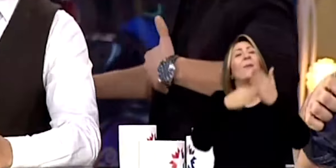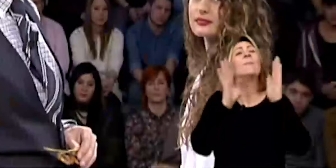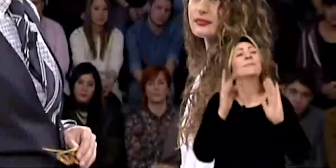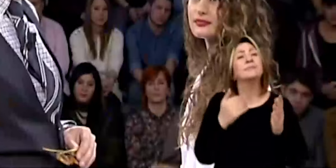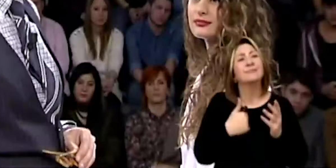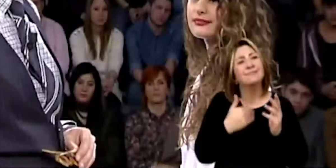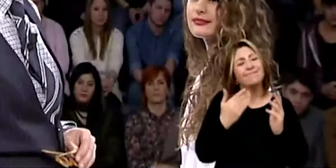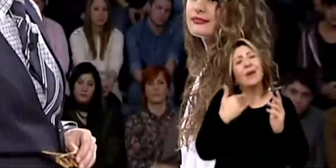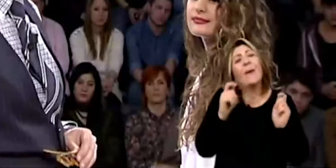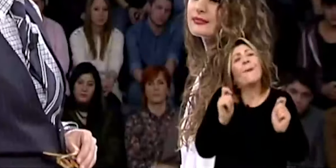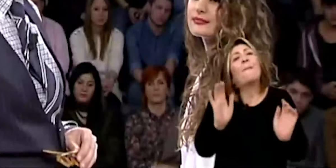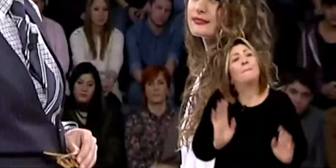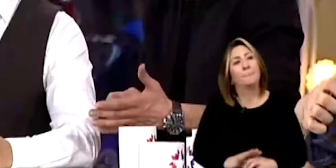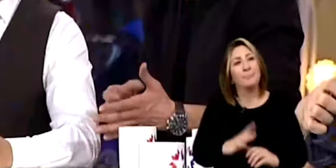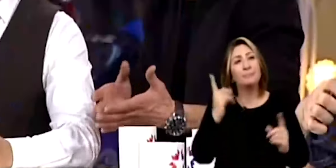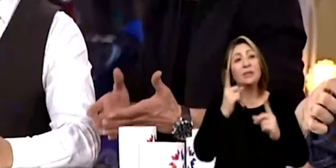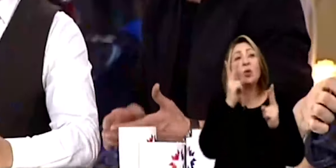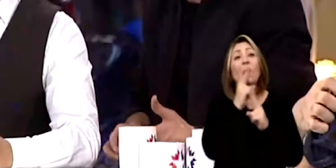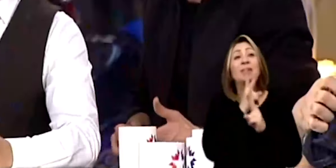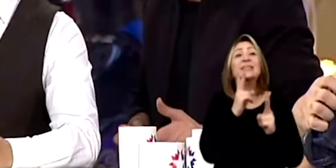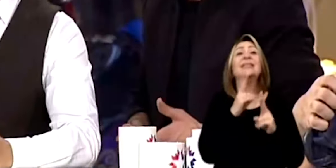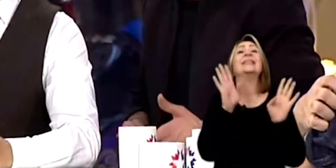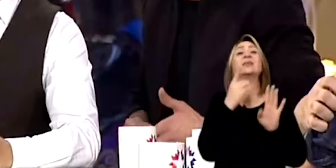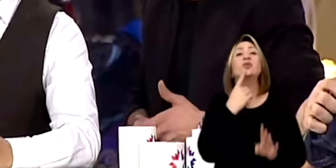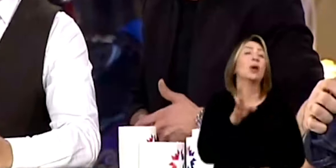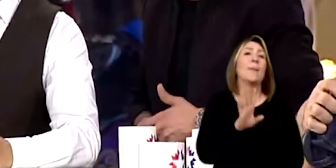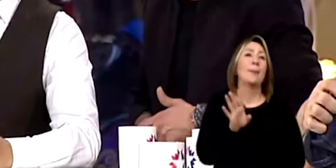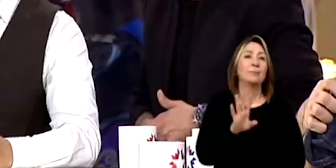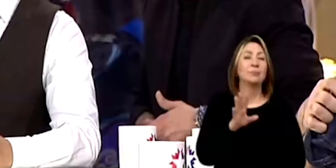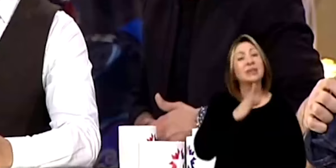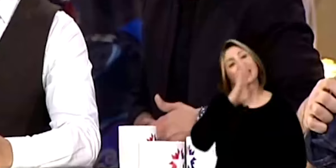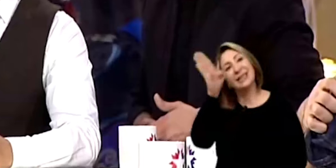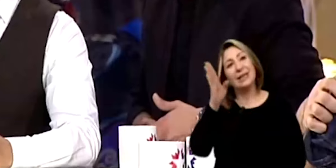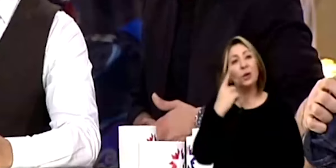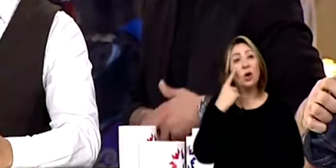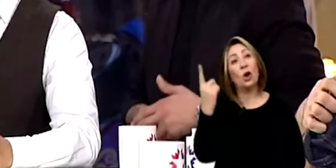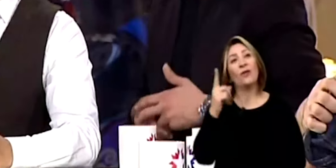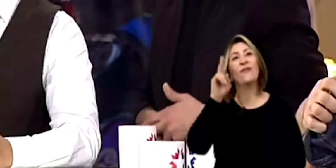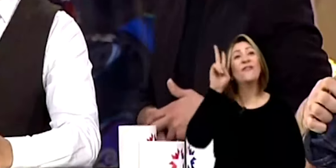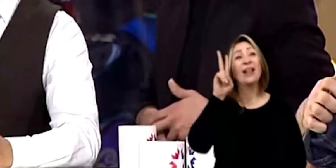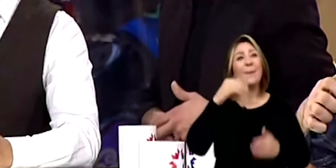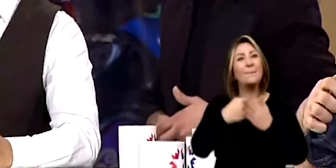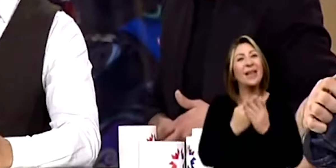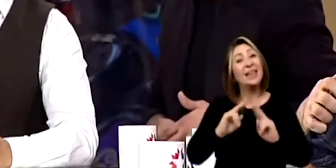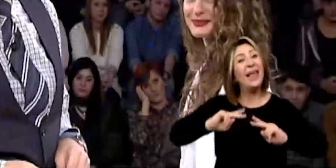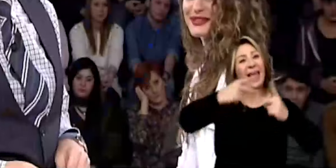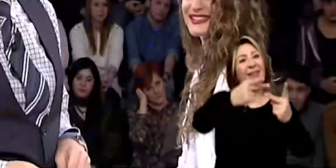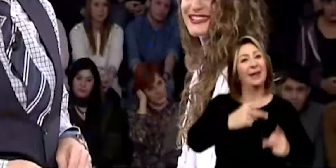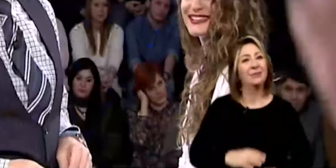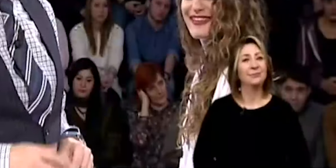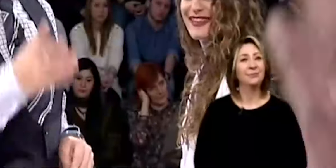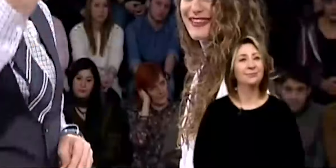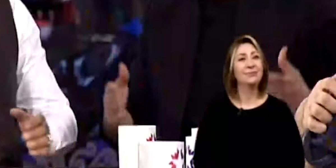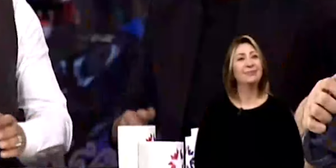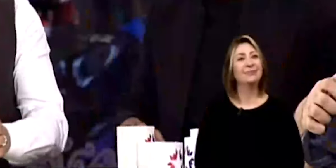dedim ya biliyorum, program öncesi. Biliyorum, ben yapamam yani. Konuştum. Bir şey komik evet değilse diyemem falan. Harikuladesin. Gidin görün. Vallahi bilet iade yani ne bileyim. Yapma be.